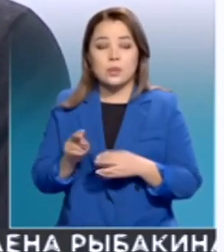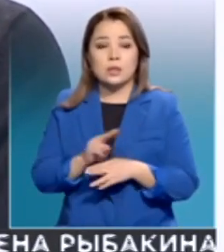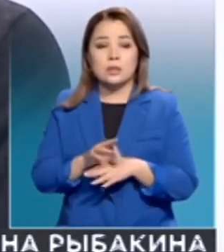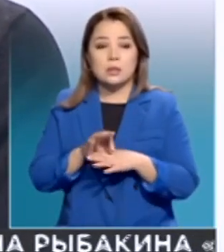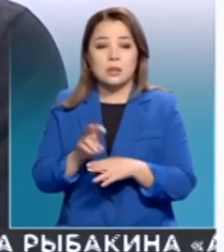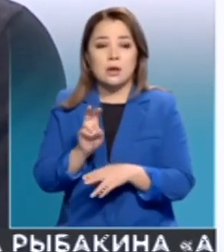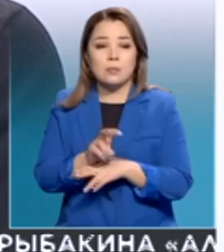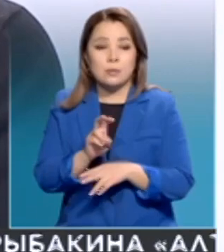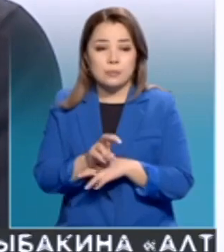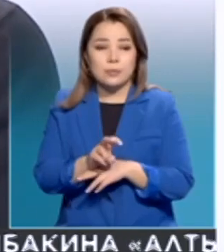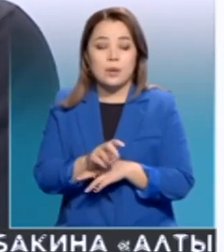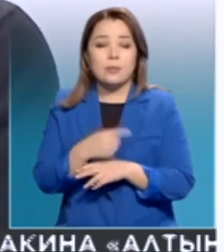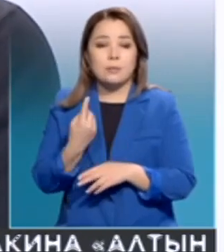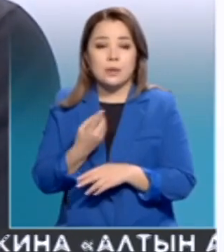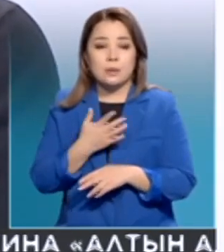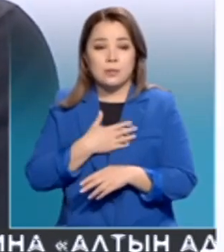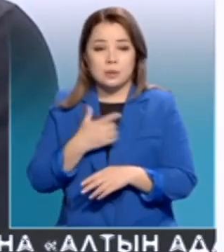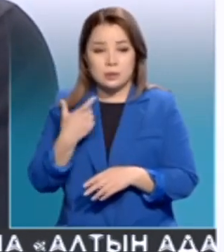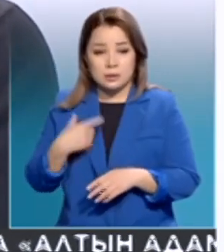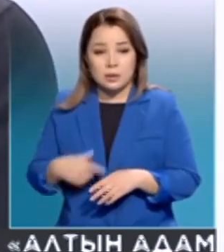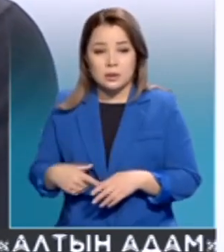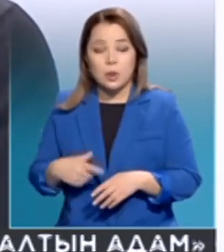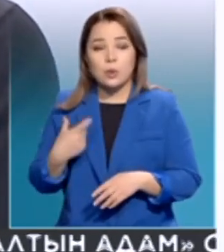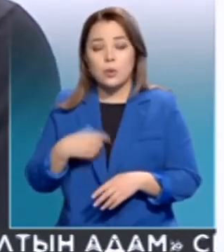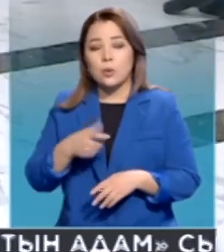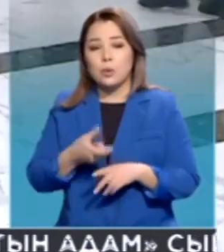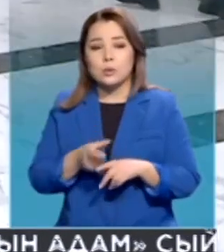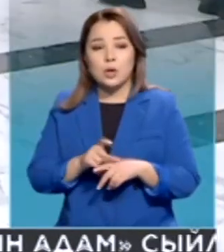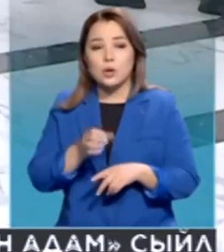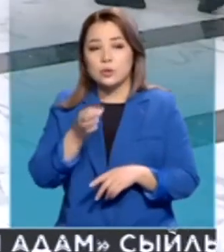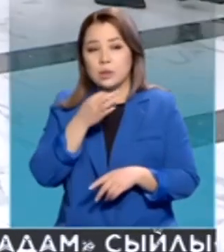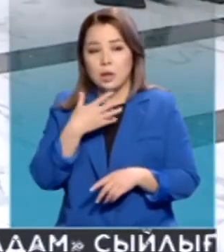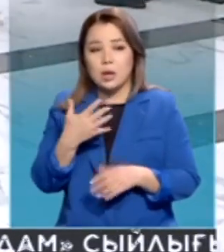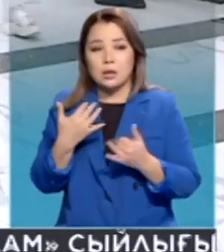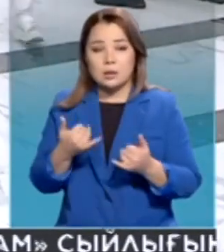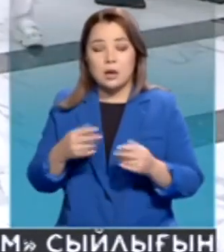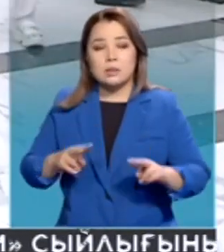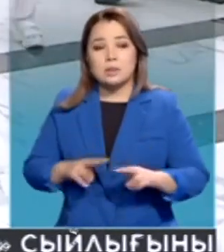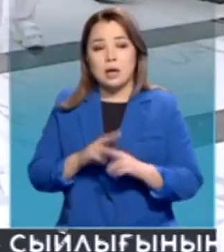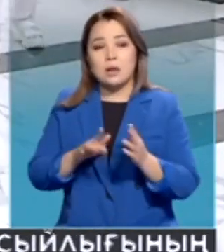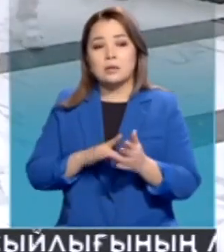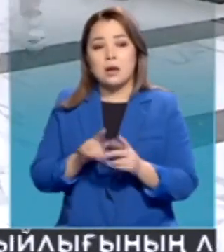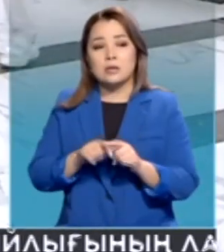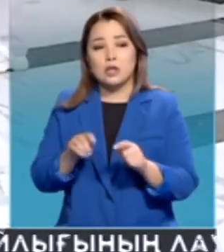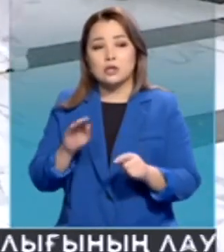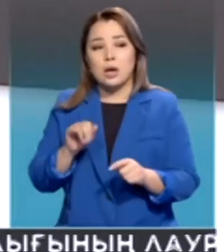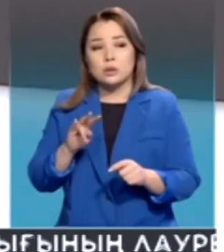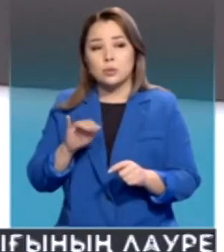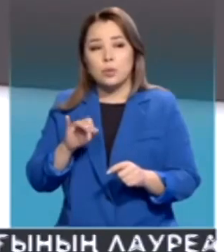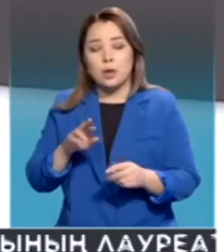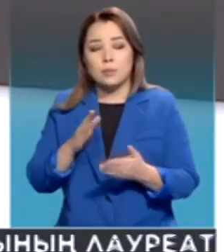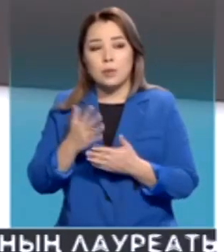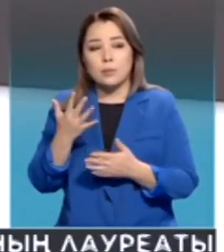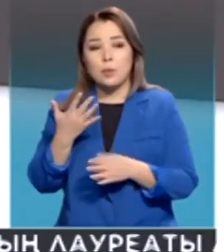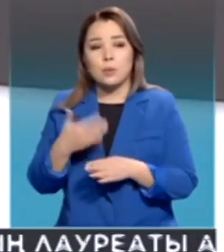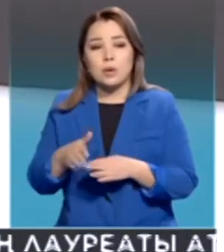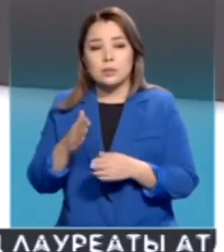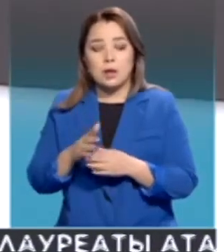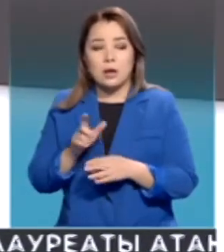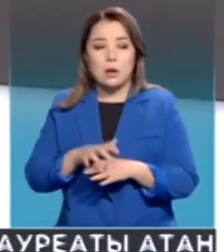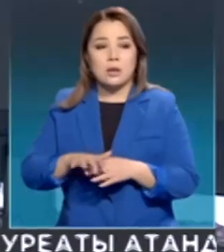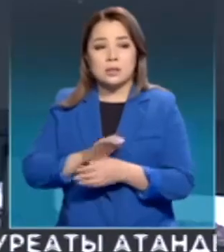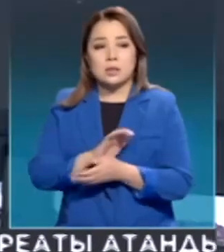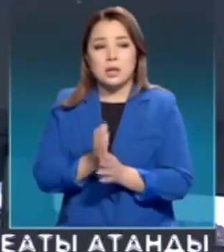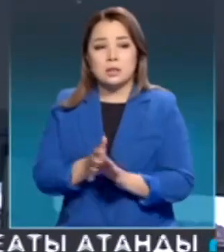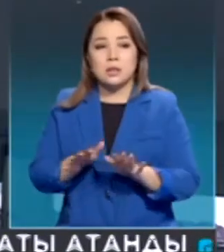емделуші пациенттерінің бірімін, өзіме ұнайды. Бұл елордада ашылған жанұя емханасының 5-ші бөлімі. Халық тығыз